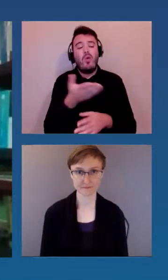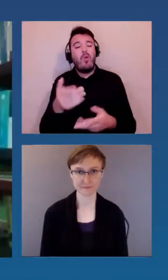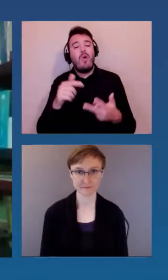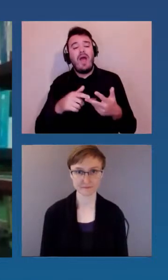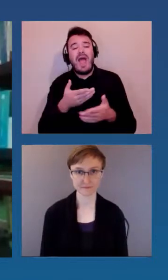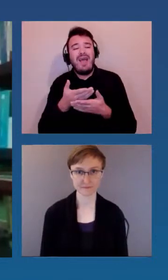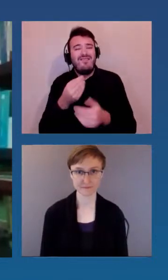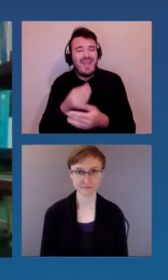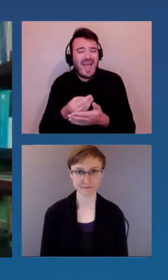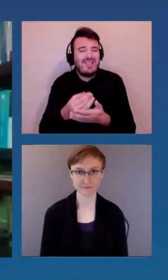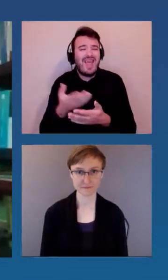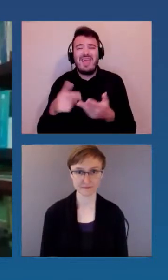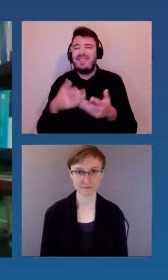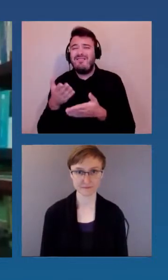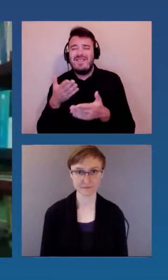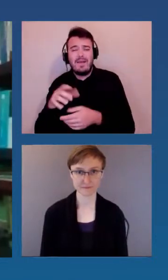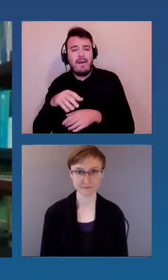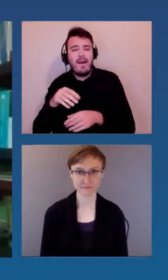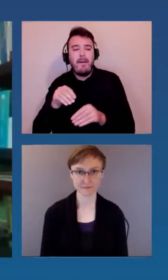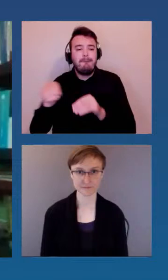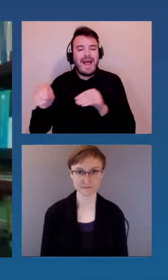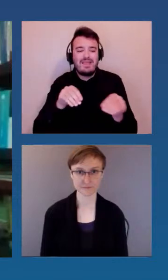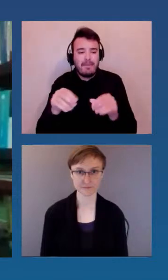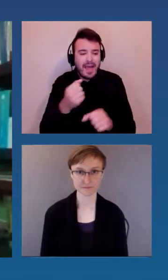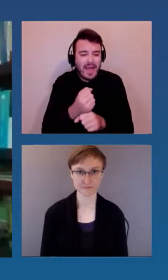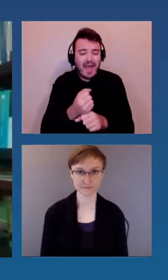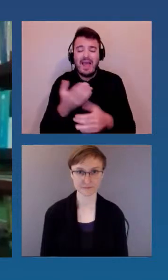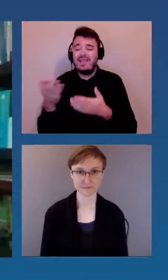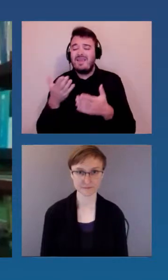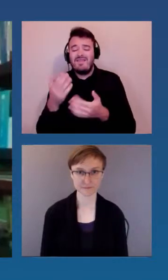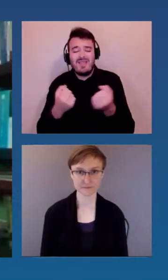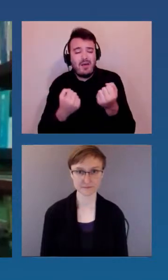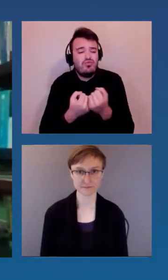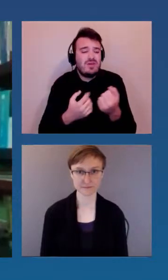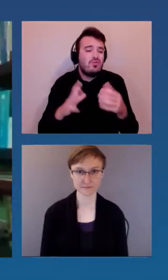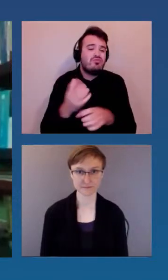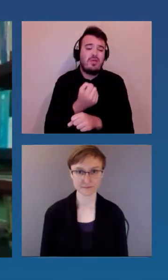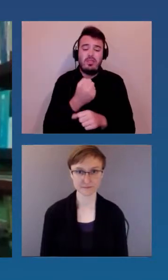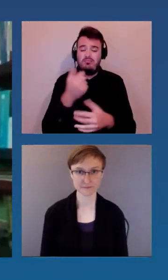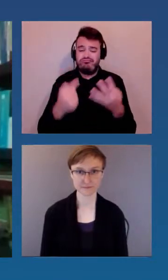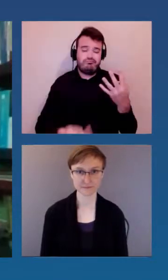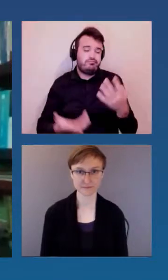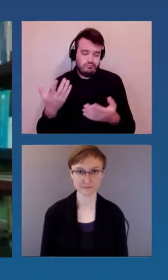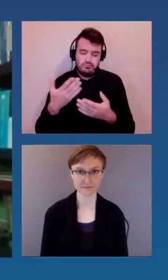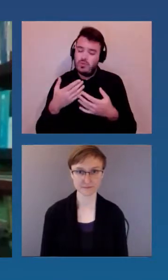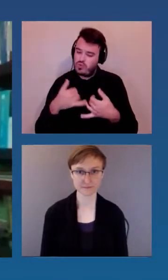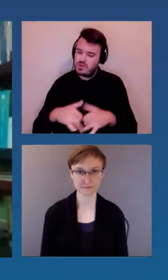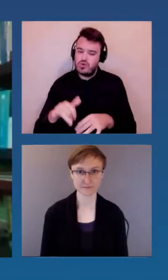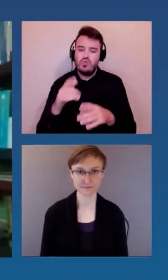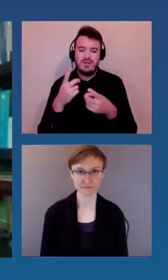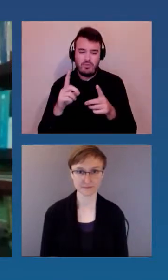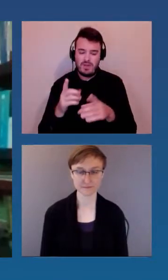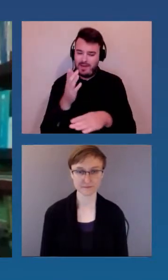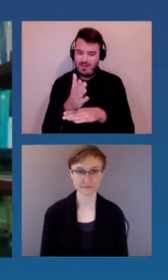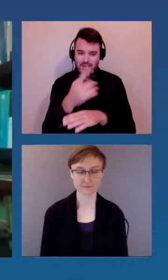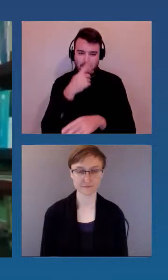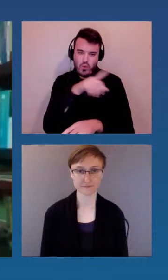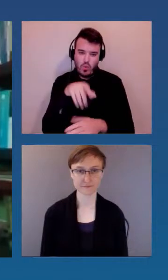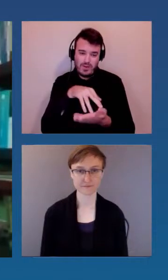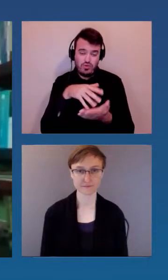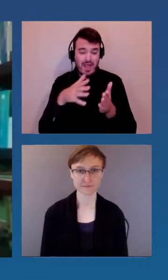On désinfecte de façon accrue. On a ajouté aussi la ventilation est accrue. Alors, tout est prêt